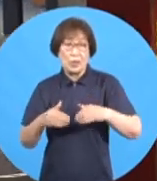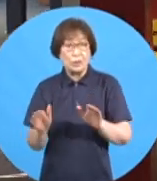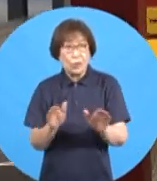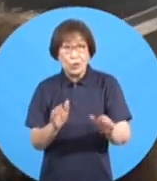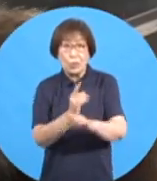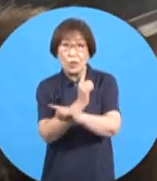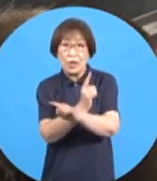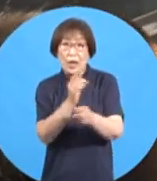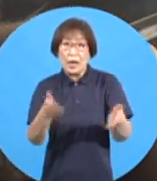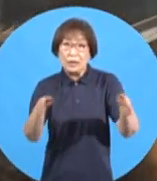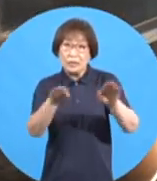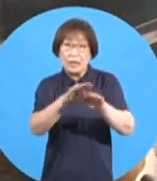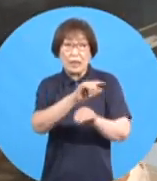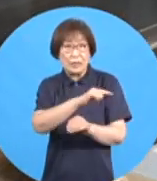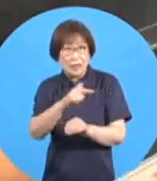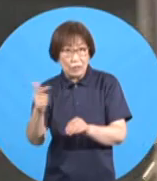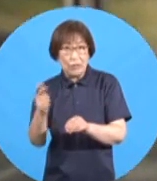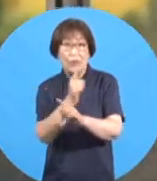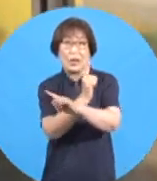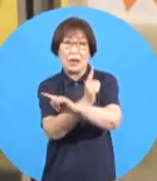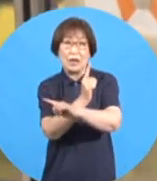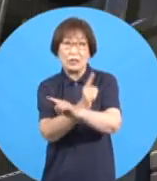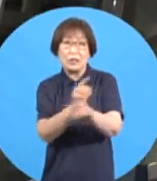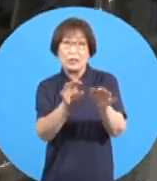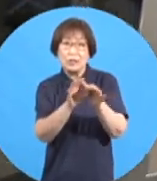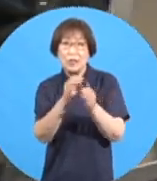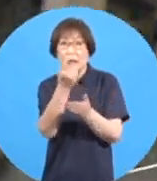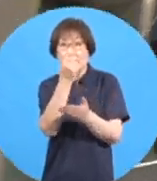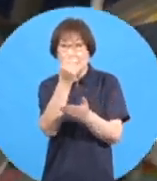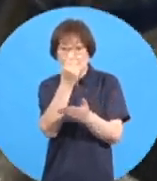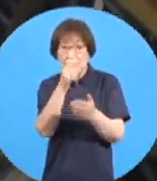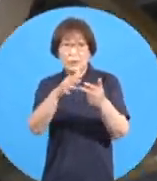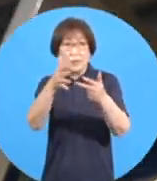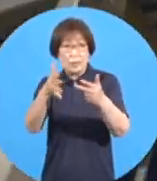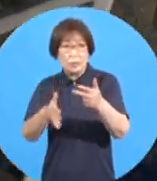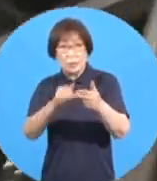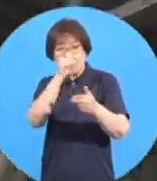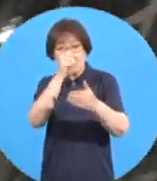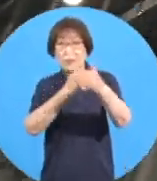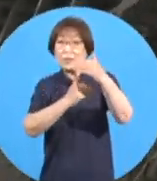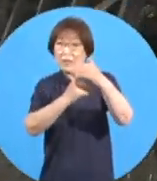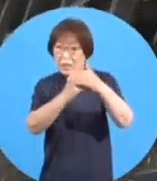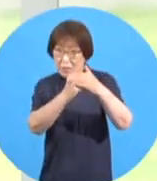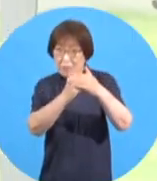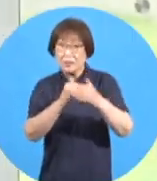、科学について学べる施設も充実しています。